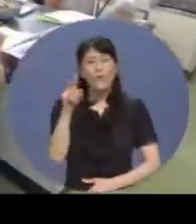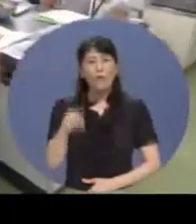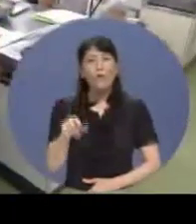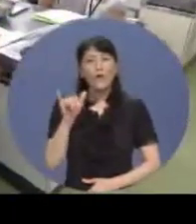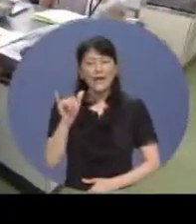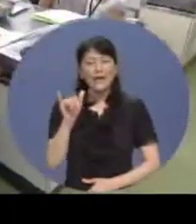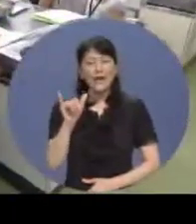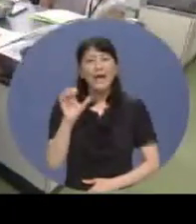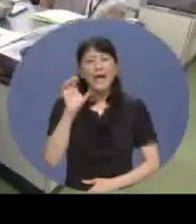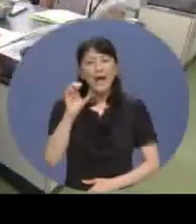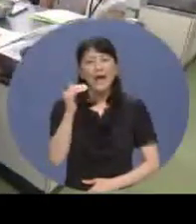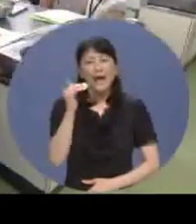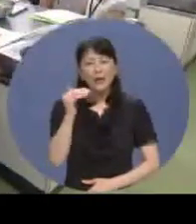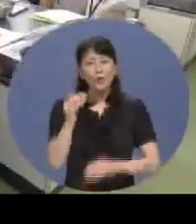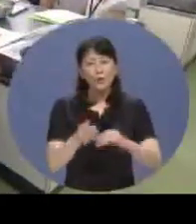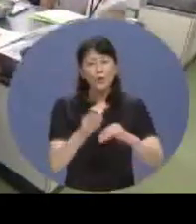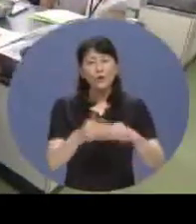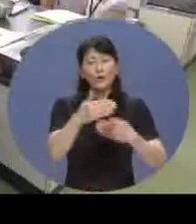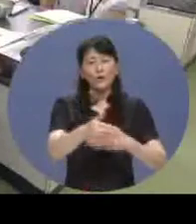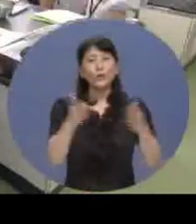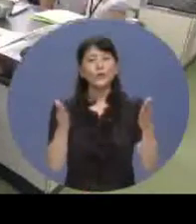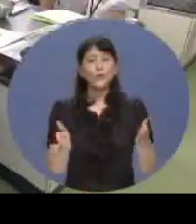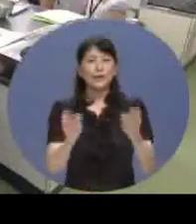かれました。